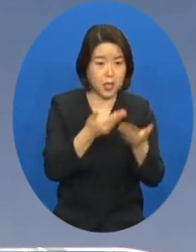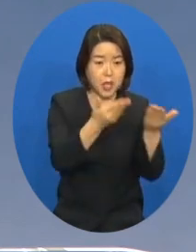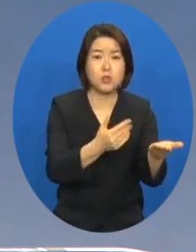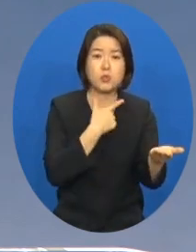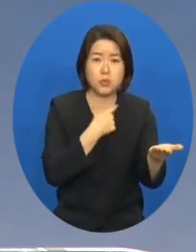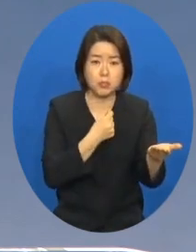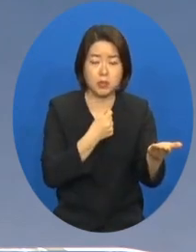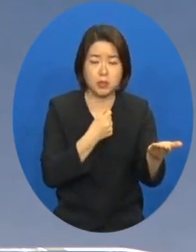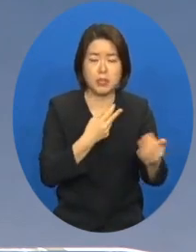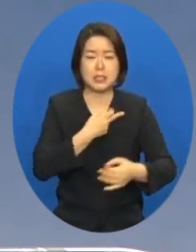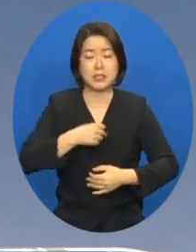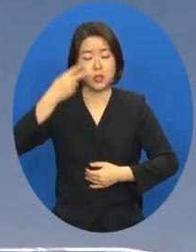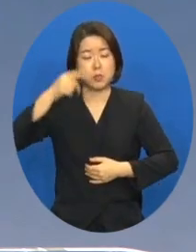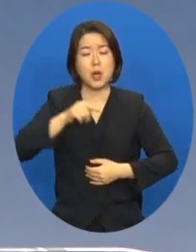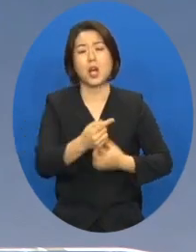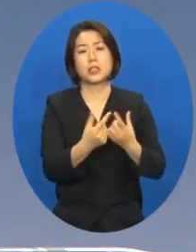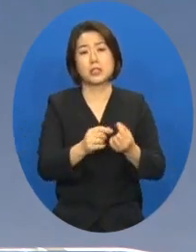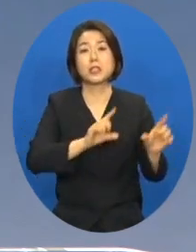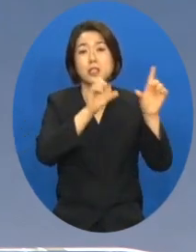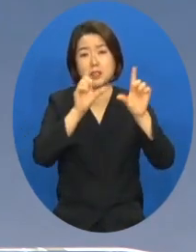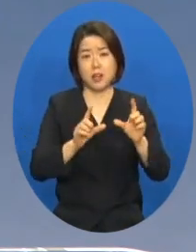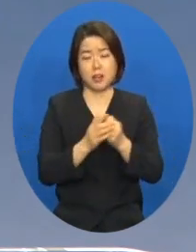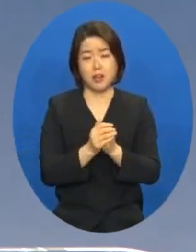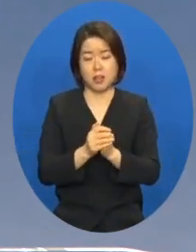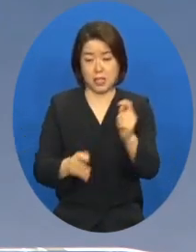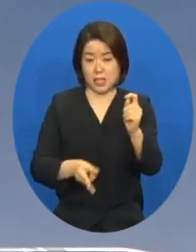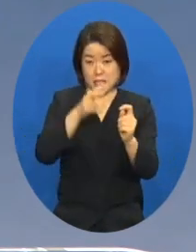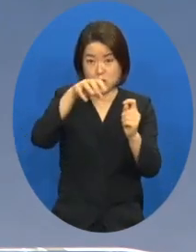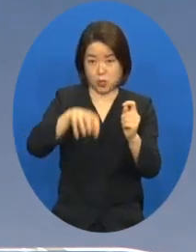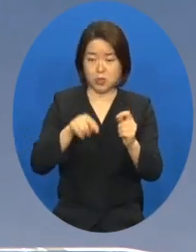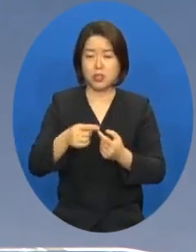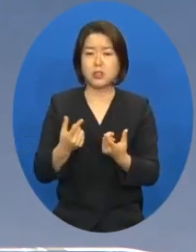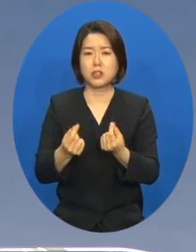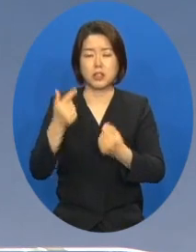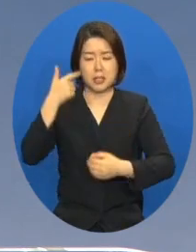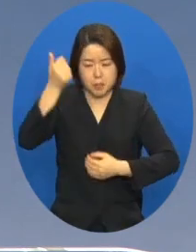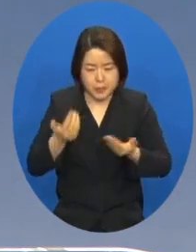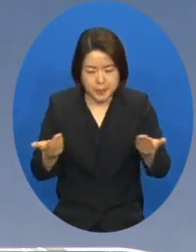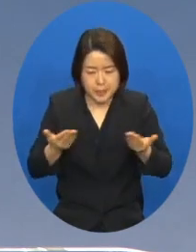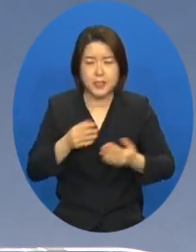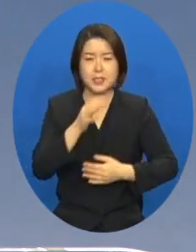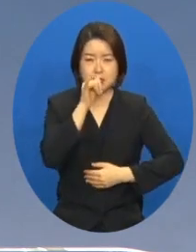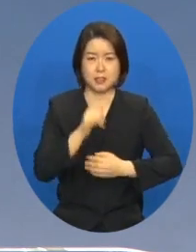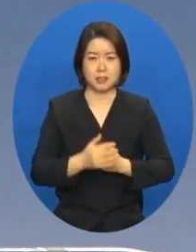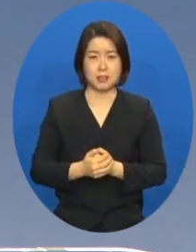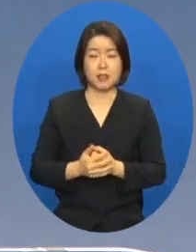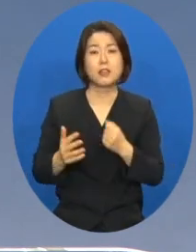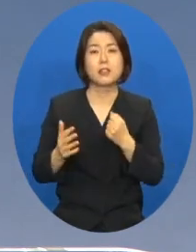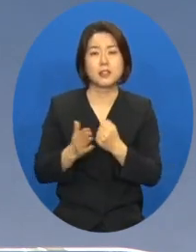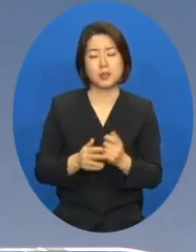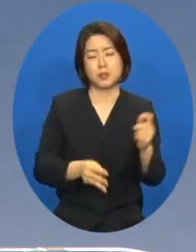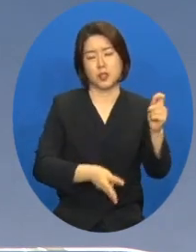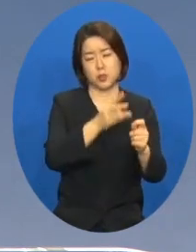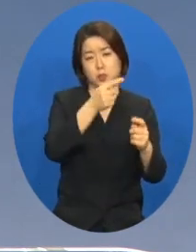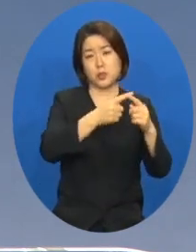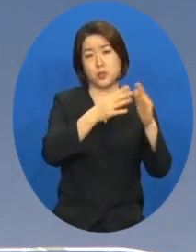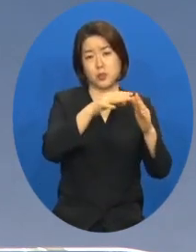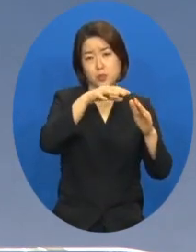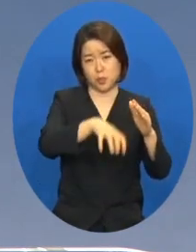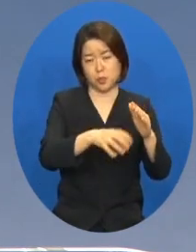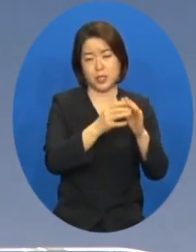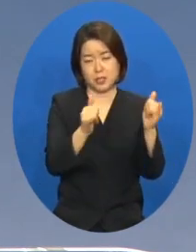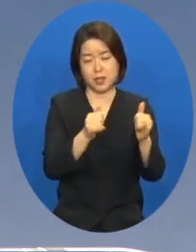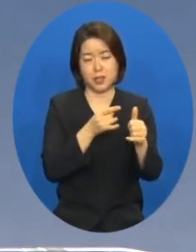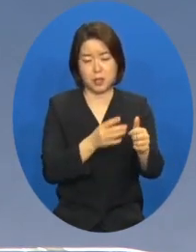바울은 그렇게 살았다는, 고린도에서 그렇게 목회했다는 것. 그러면서 고린도 교인들에게 여러분들도 그렇게